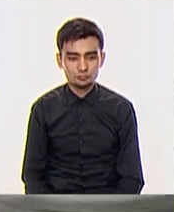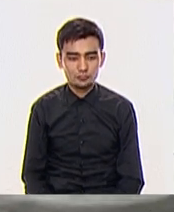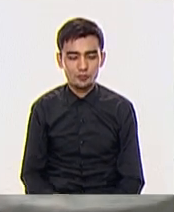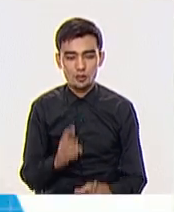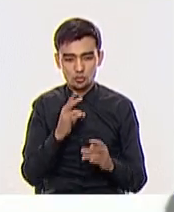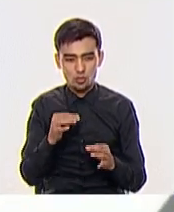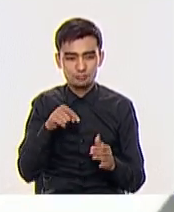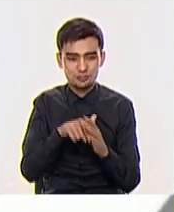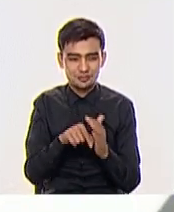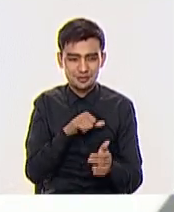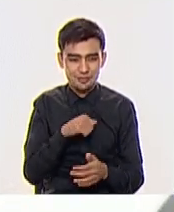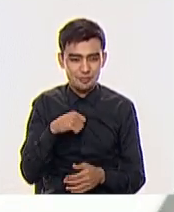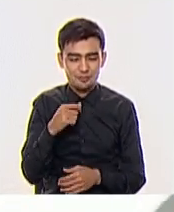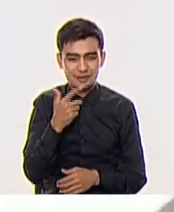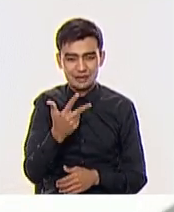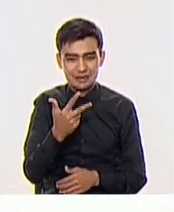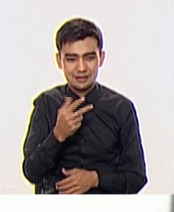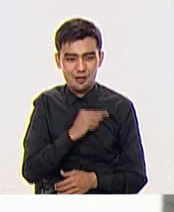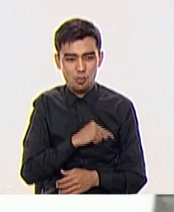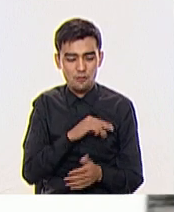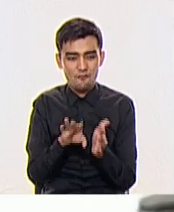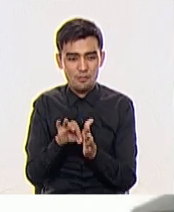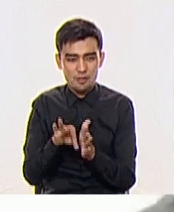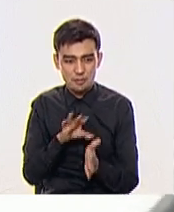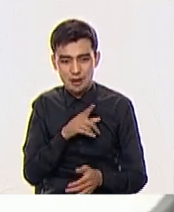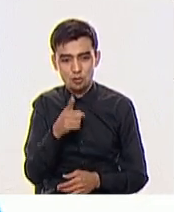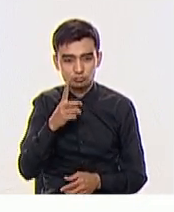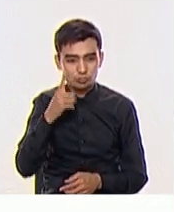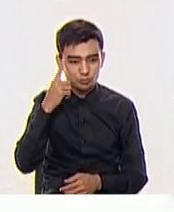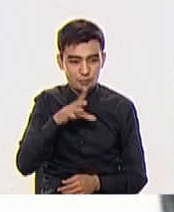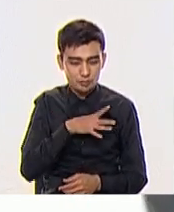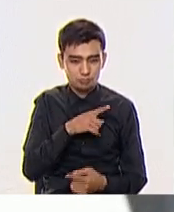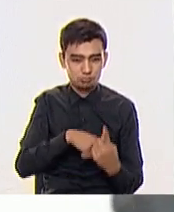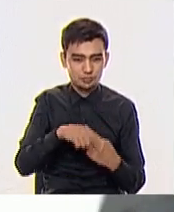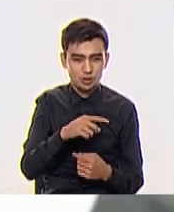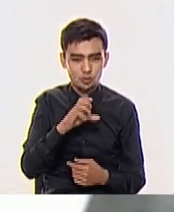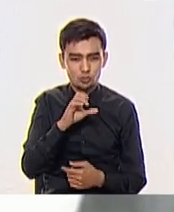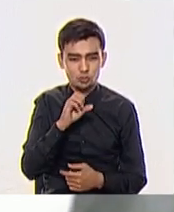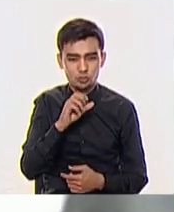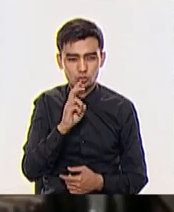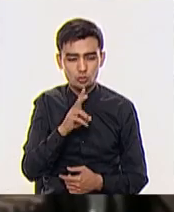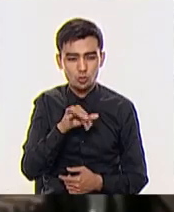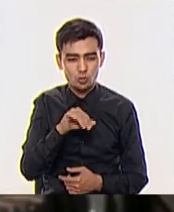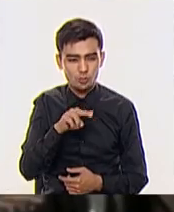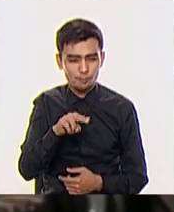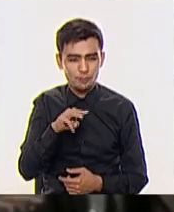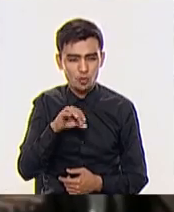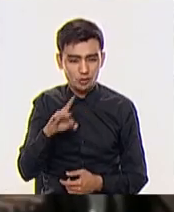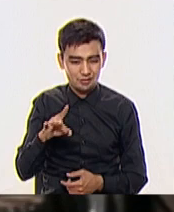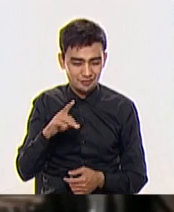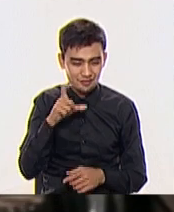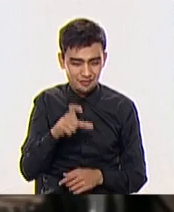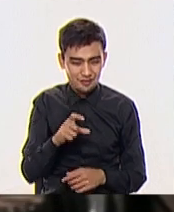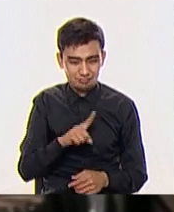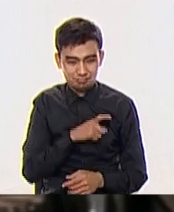Бірақ олардың ішінен әзірге тек үш жұмыс таңдалған. Олардың авторлары кәсіби скульпторлар. Ал ең үздік шыққан